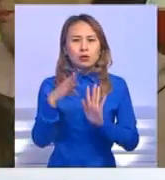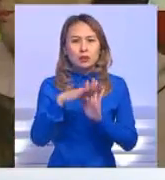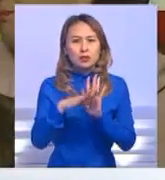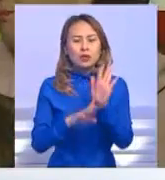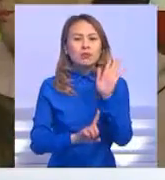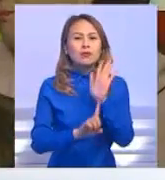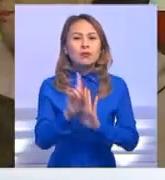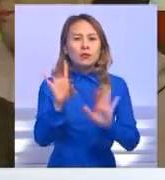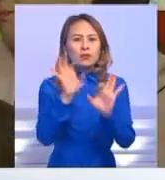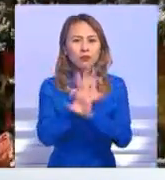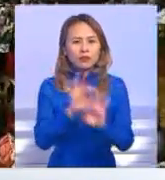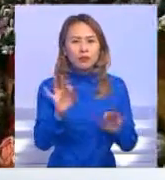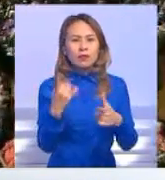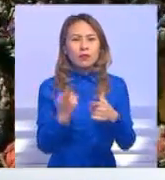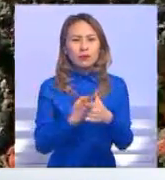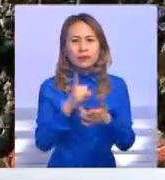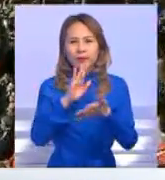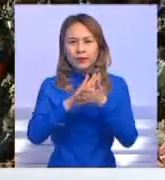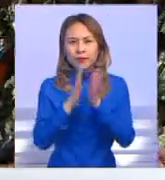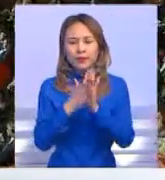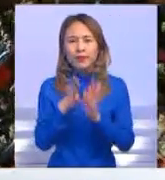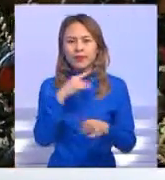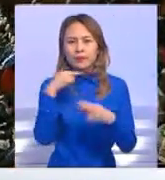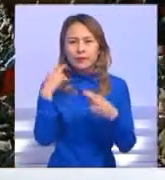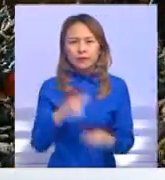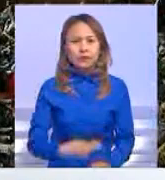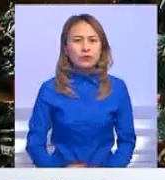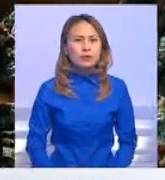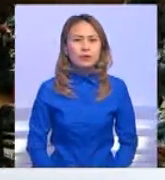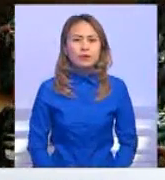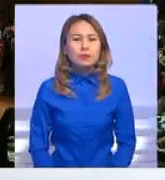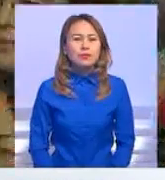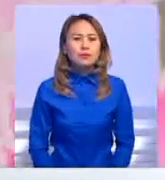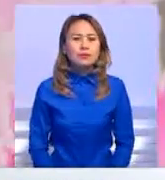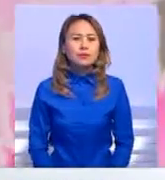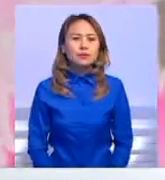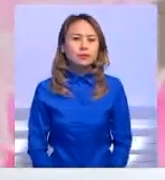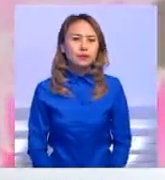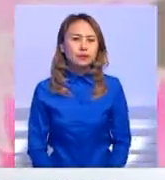түрлі бастаманың баршаға шарапаты тиетіндігін назарға аударды.